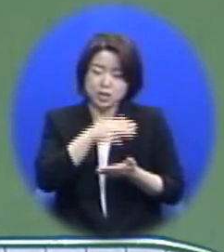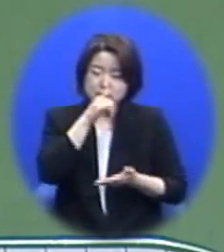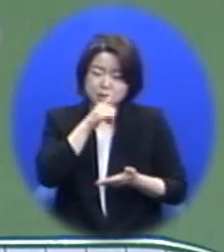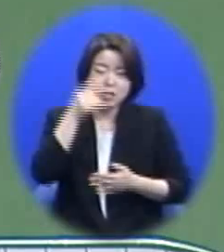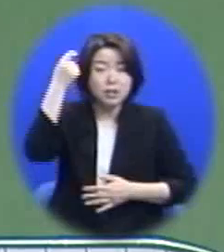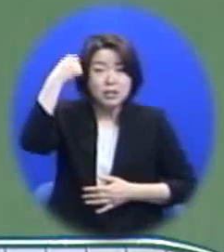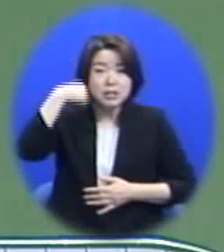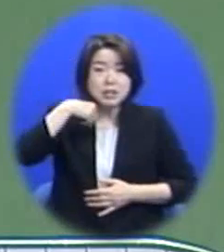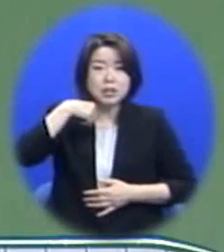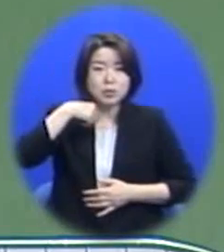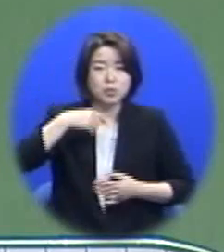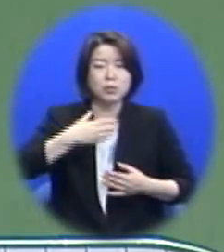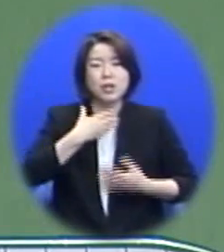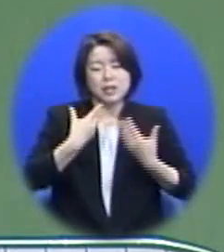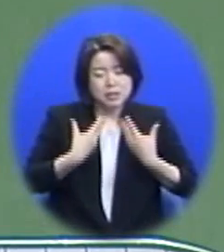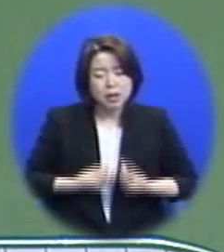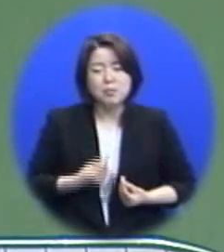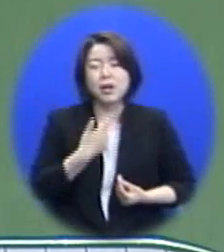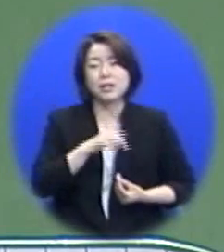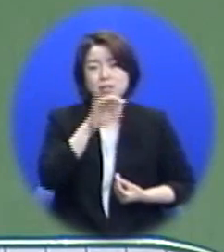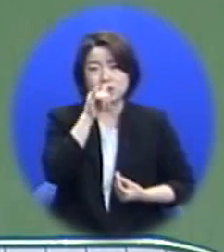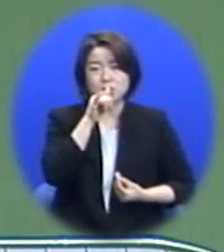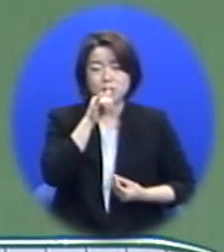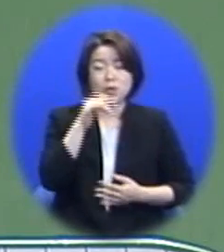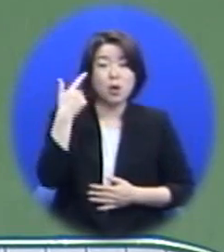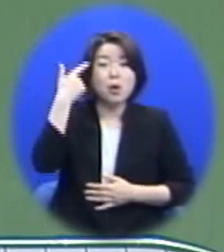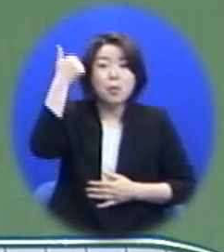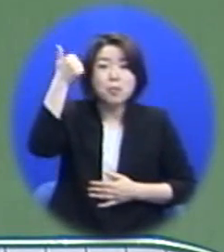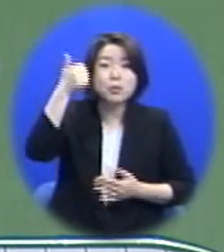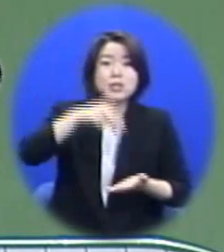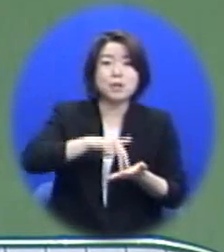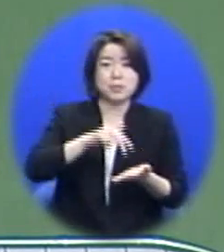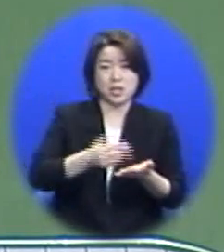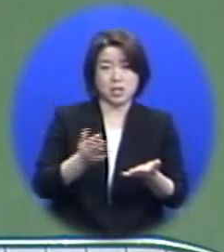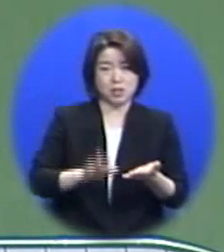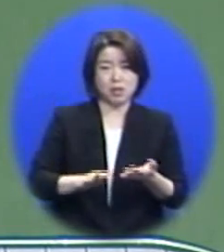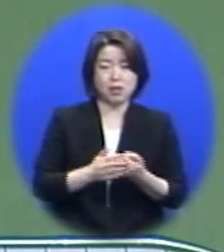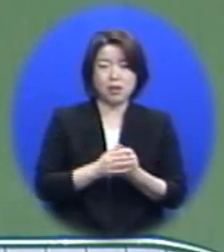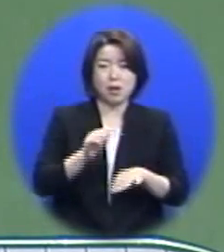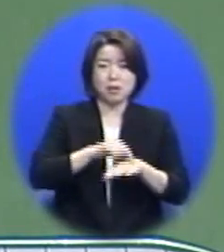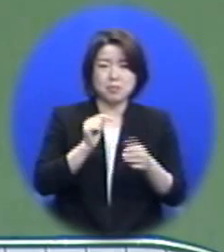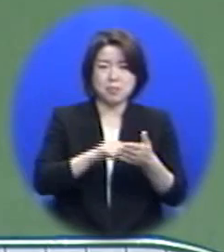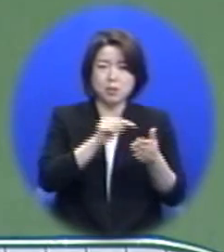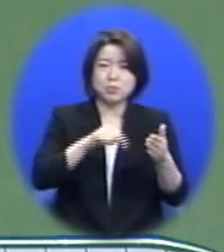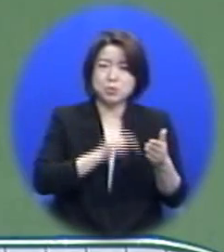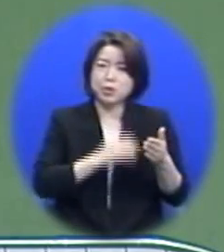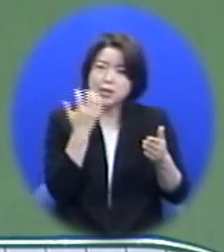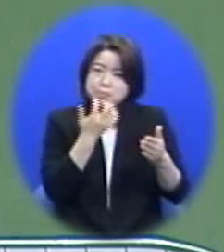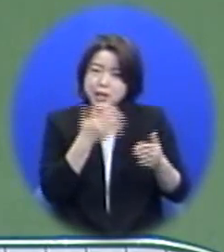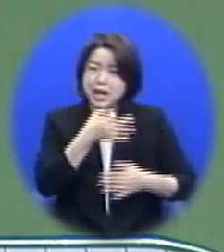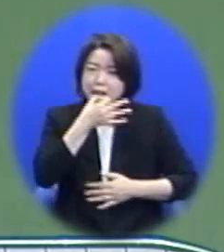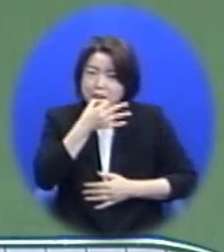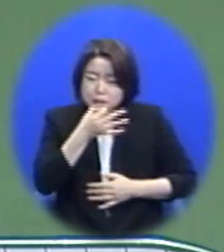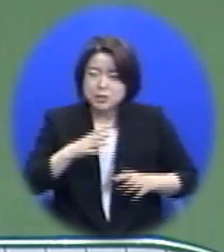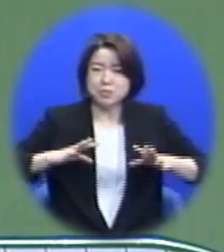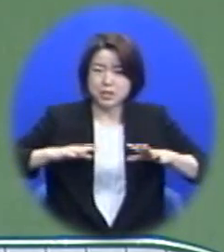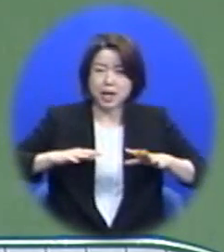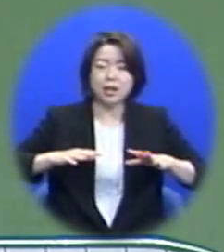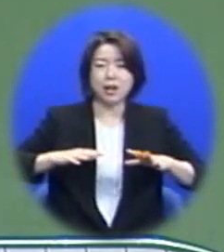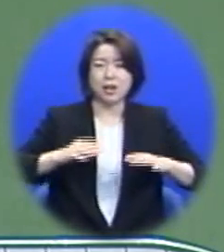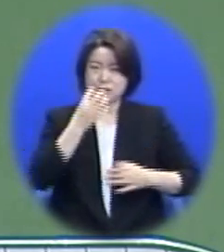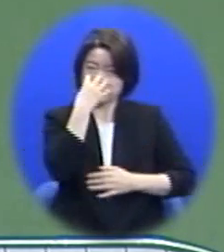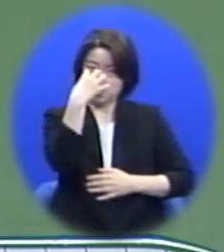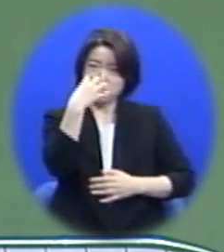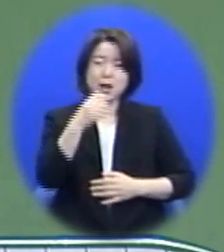절망 던 적이 있습니다 목사인데 말이 마음속에 음란함 욕심과 교만과 자랑